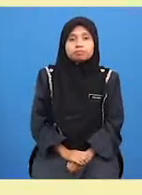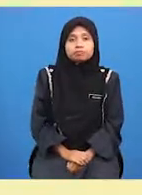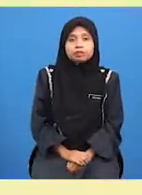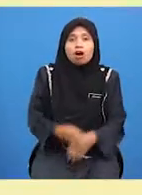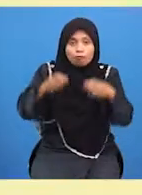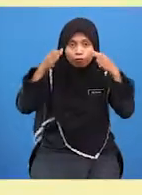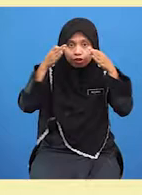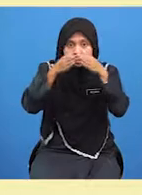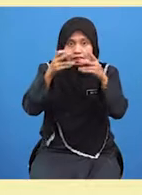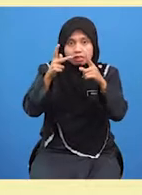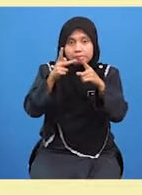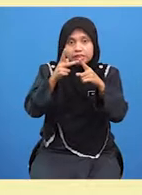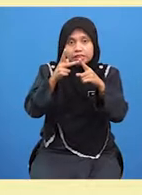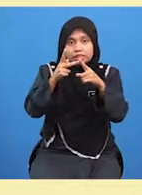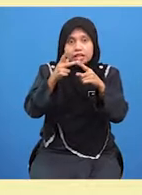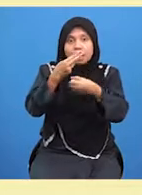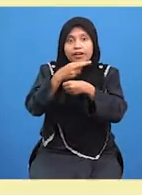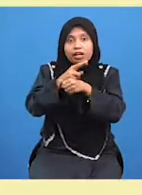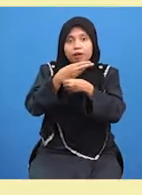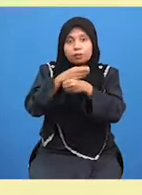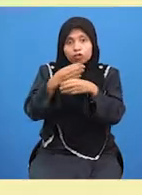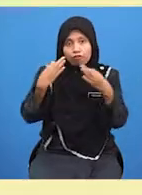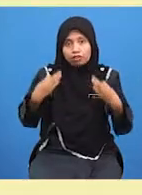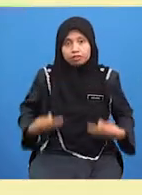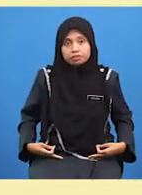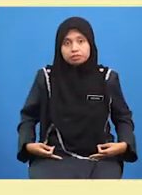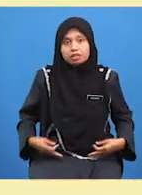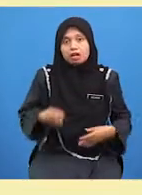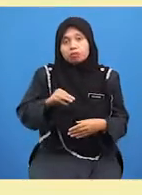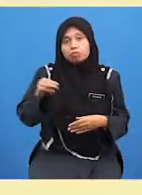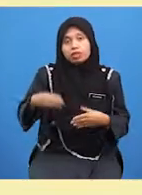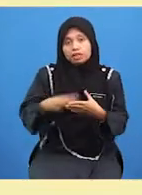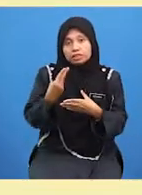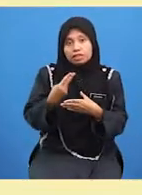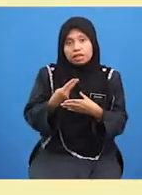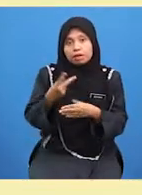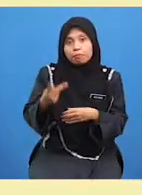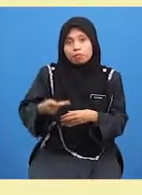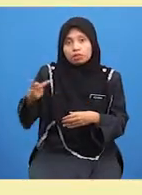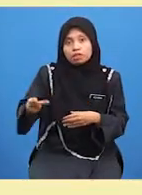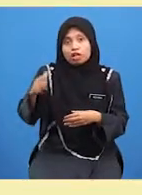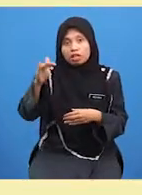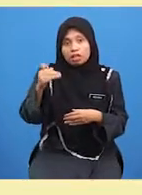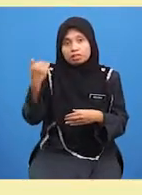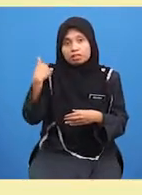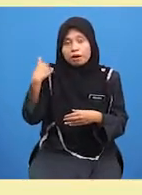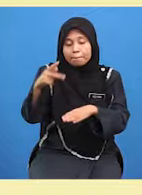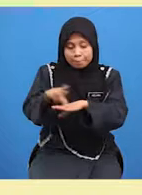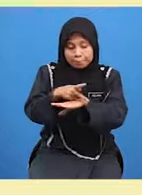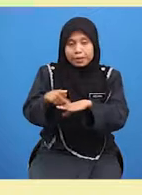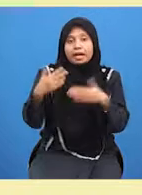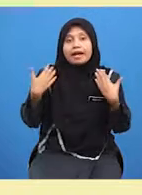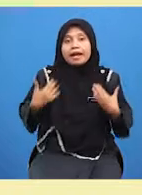Berfokuskan pada topik reka bentuk fashion pula, murid menghasilkan produk yang melibatkan pakaian